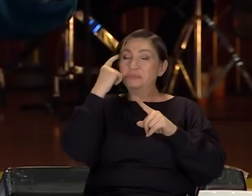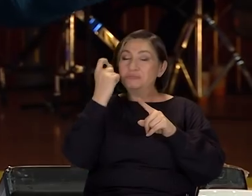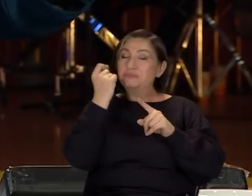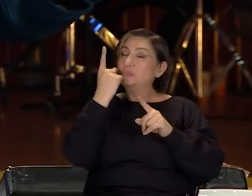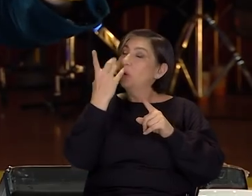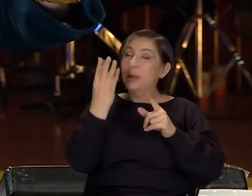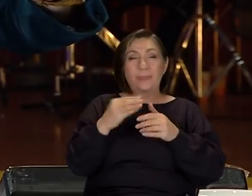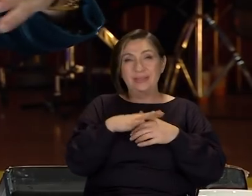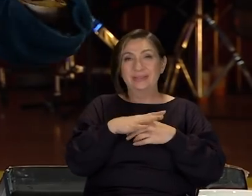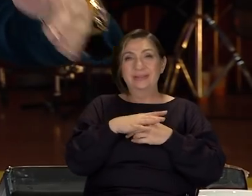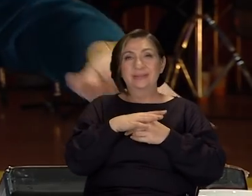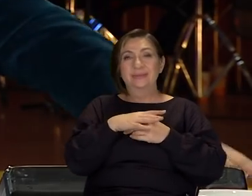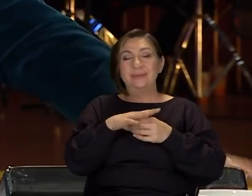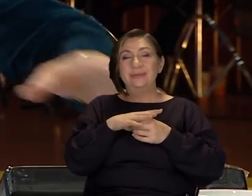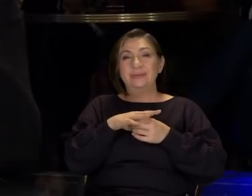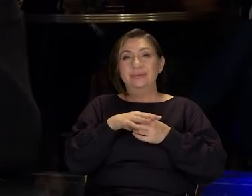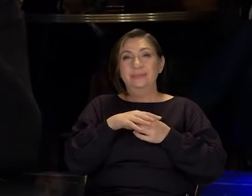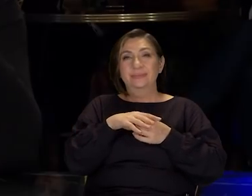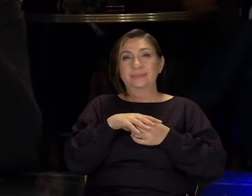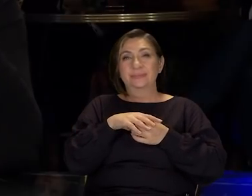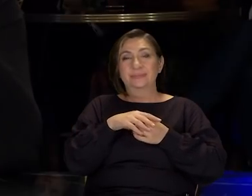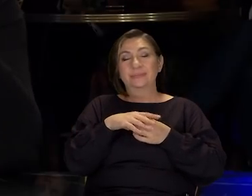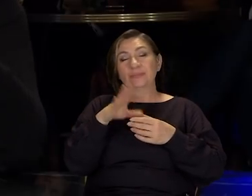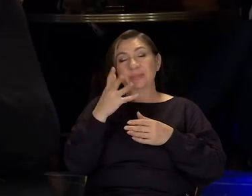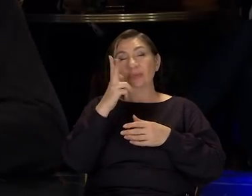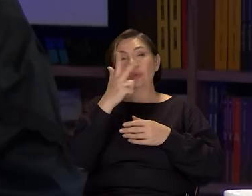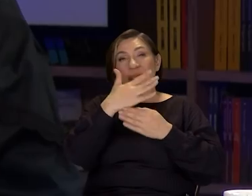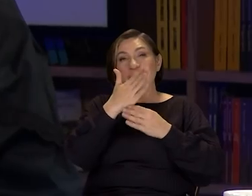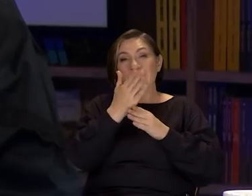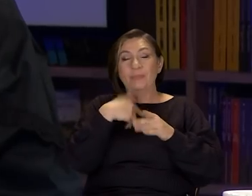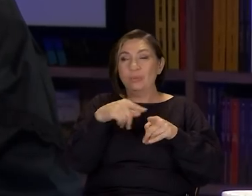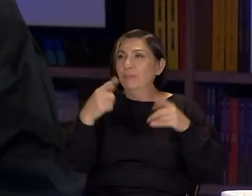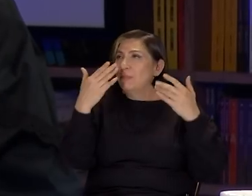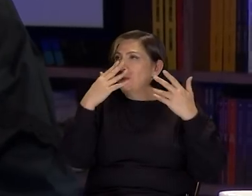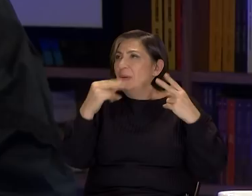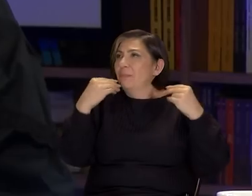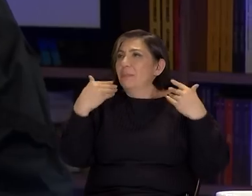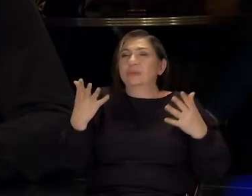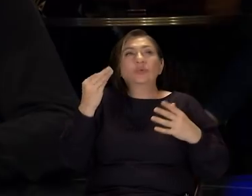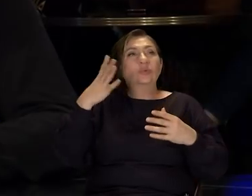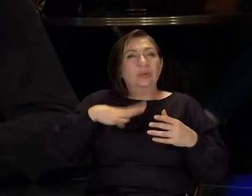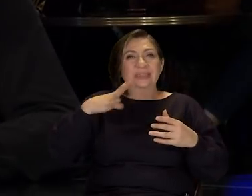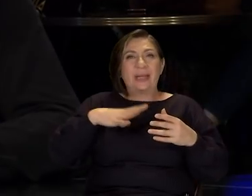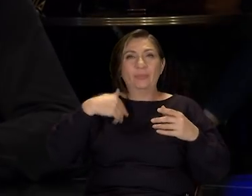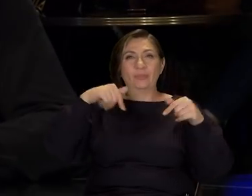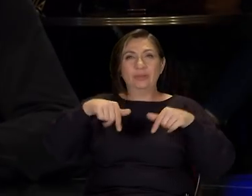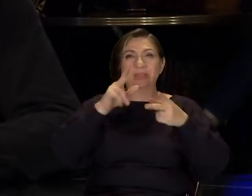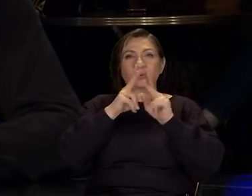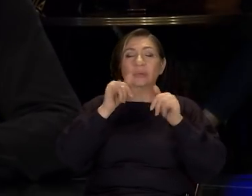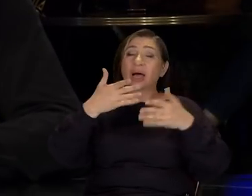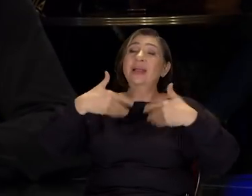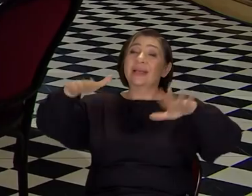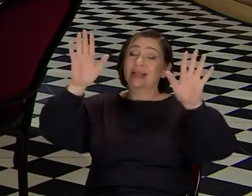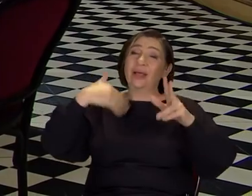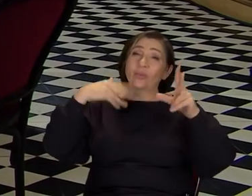hani mizansenleriniz yine aynı kalır da belki farklı bir şey yaparsınız. Belki dediğiniz gibi üçe ben bölünür bir şey olur. Ben buraya bayıldım. Yani evet. Çok çok istedim. Biz de size bayılıyoruz. Çok istedim. Hadi